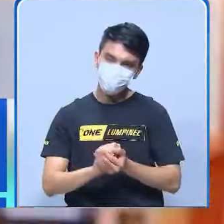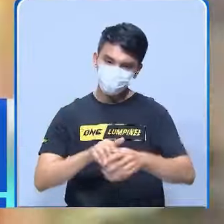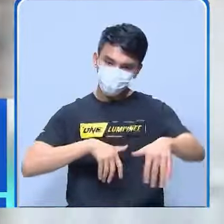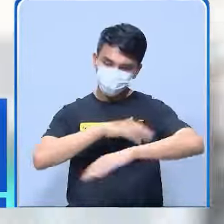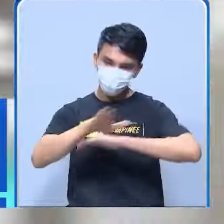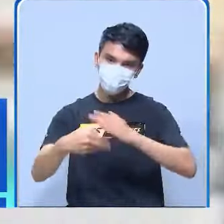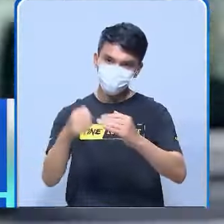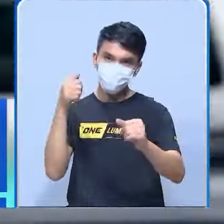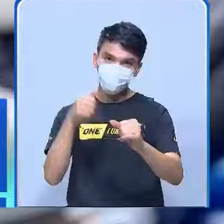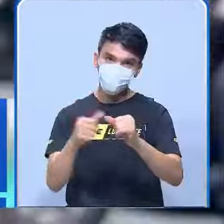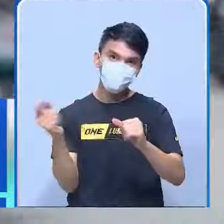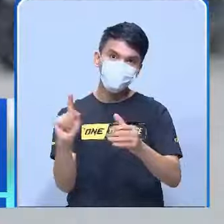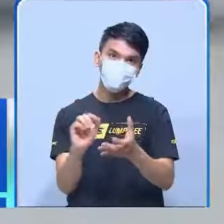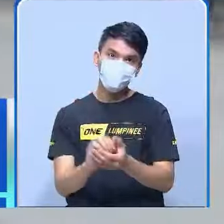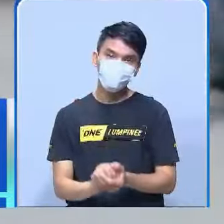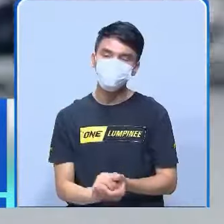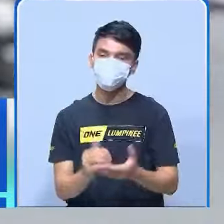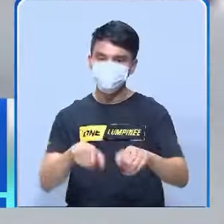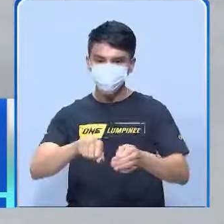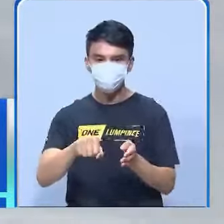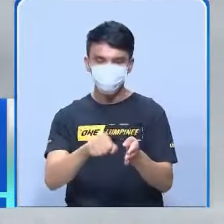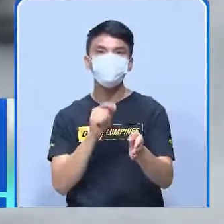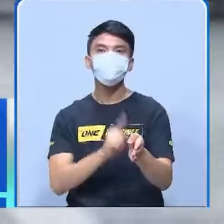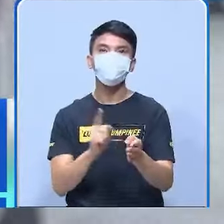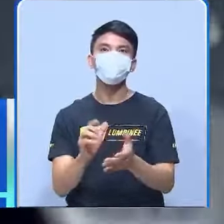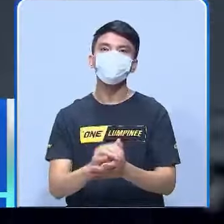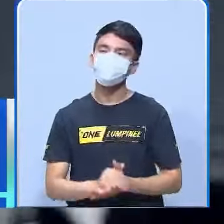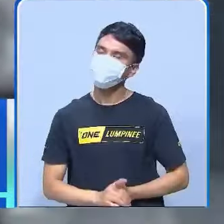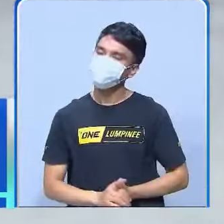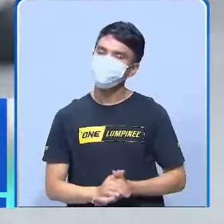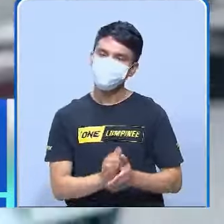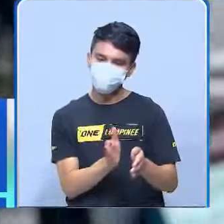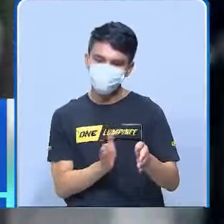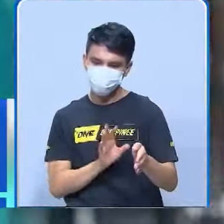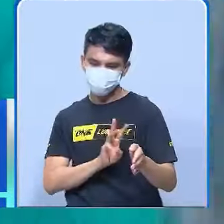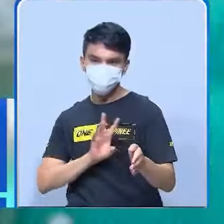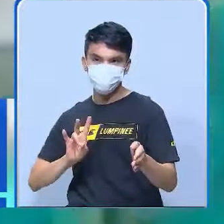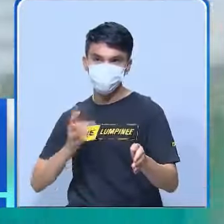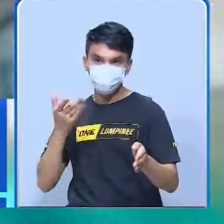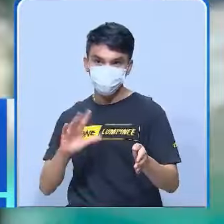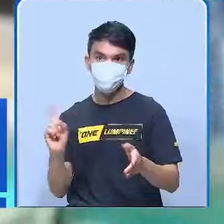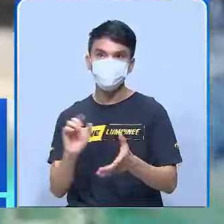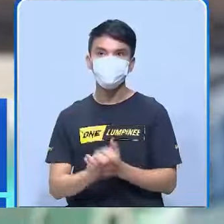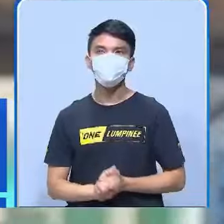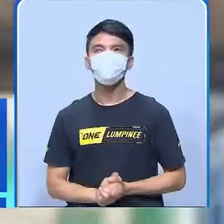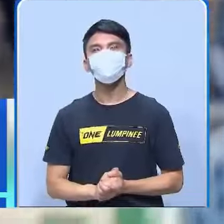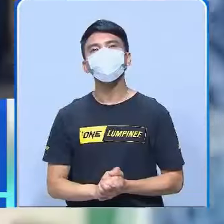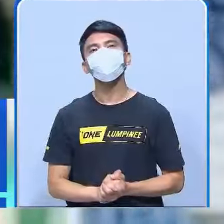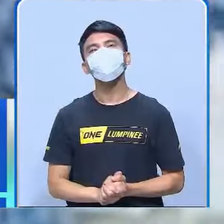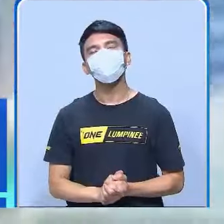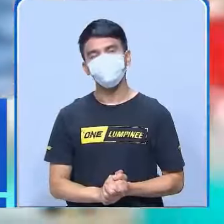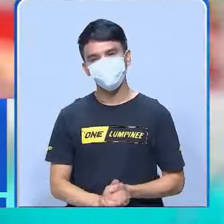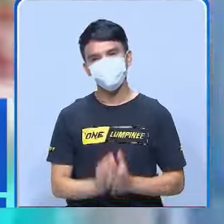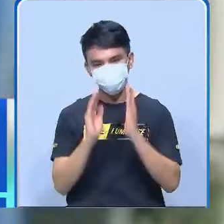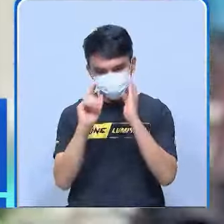อยู่ในเหตุการณ์เนะคะคุณผู้ชมเบอกว่าเขาขี่รถจักรยานยนต์มาเนี่ย 6-7คันนะคะแล้วก็เนี่ยซ้อนท้ายกันมาเกือบ